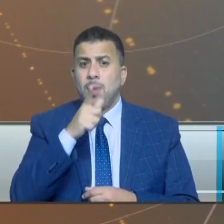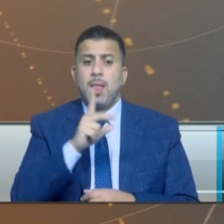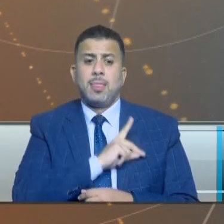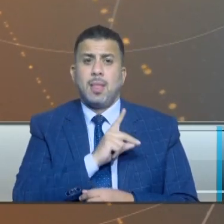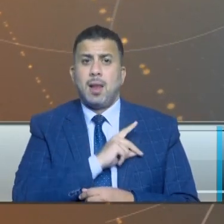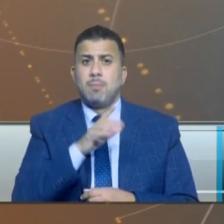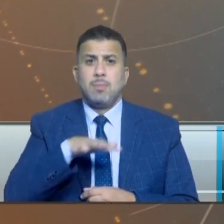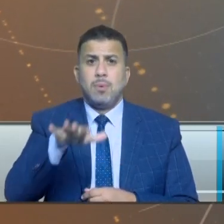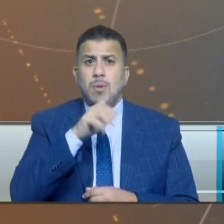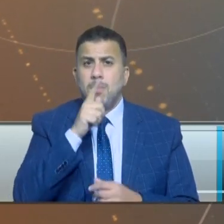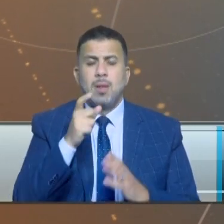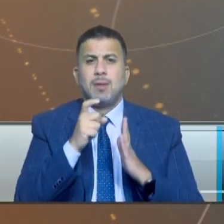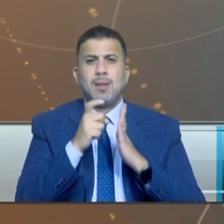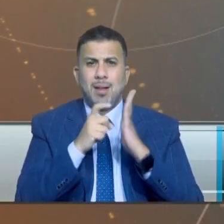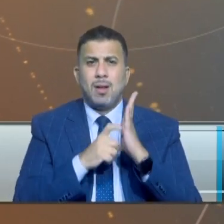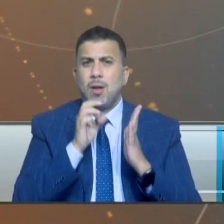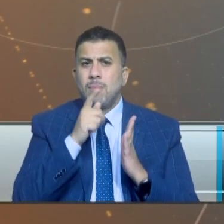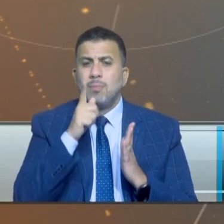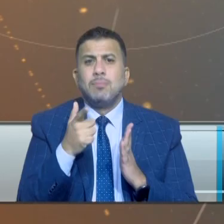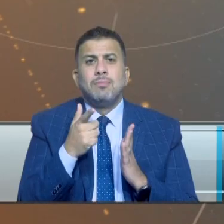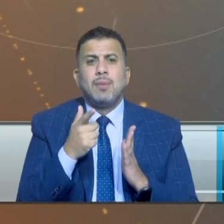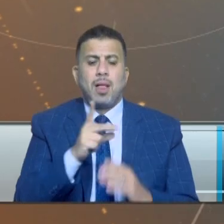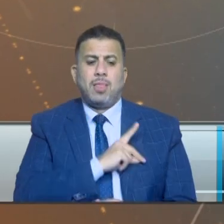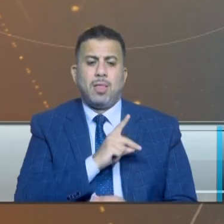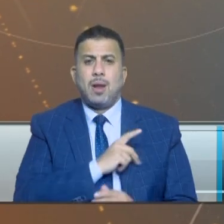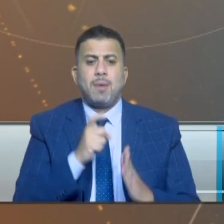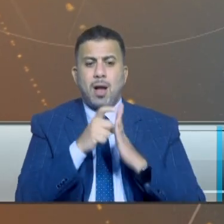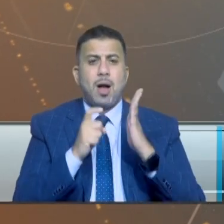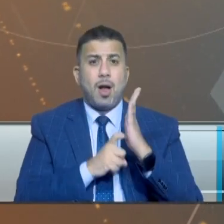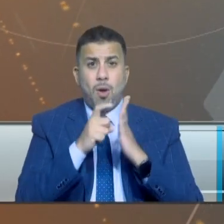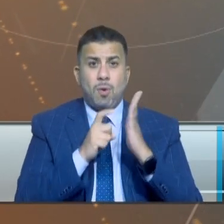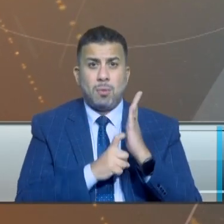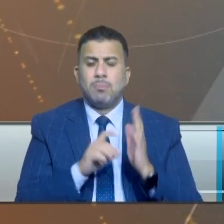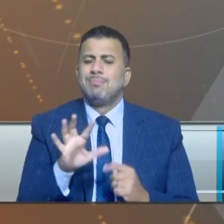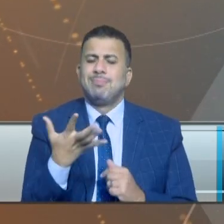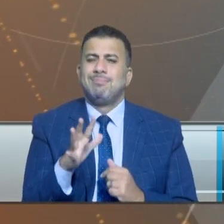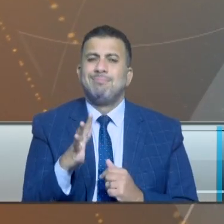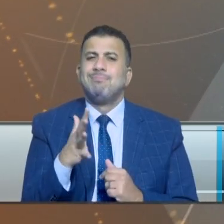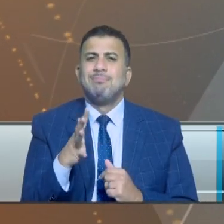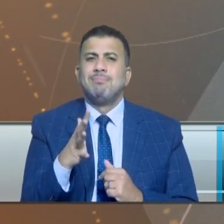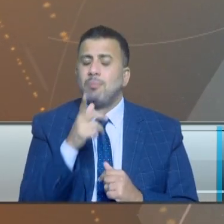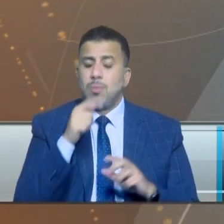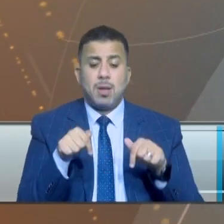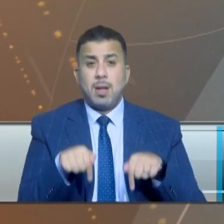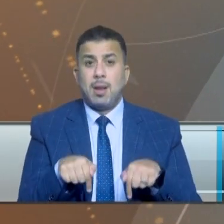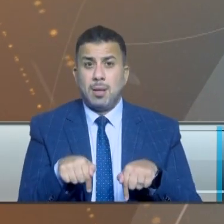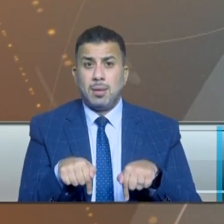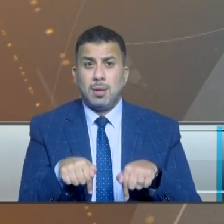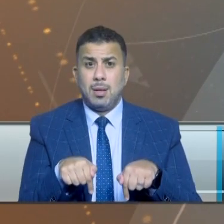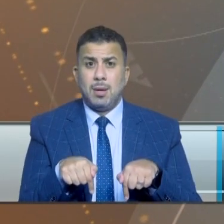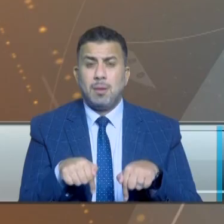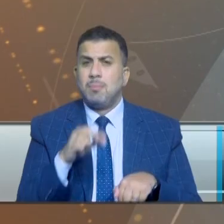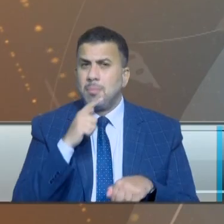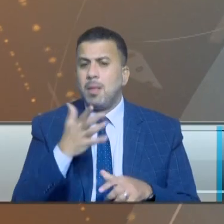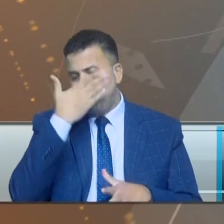طلبة القانون، هذا اللي يكلمك من طلبة القانون هذا تقريبا يعني. الآن هذه